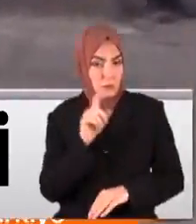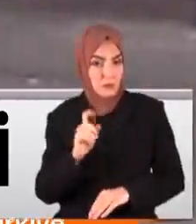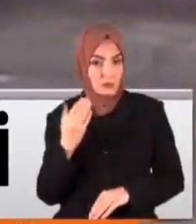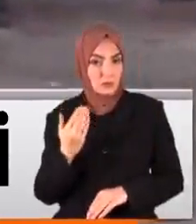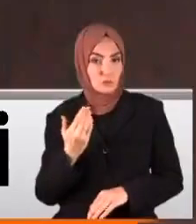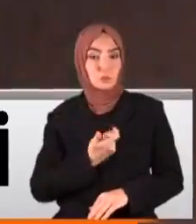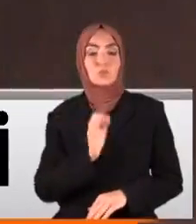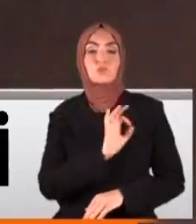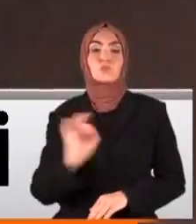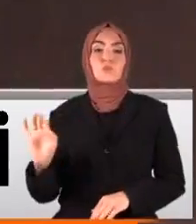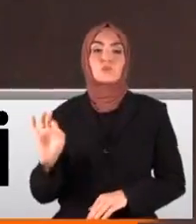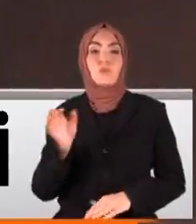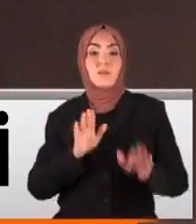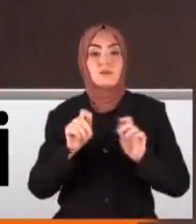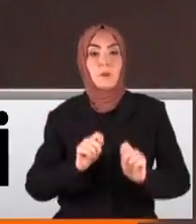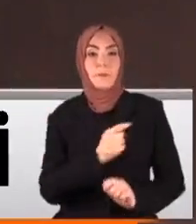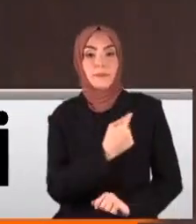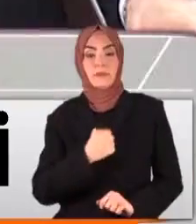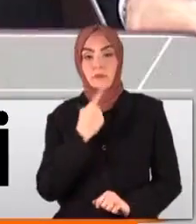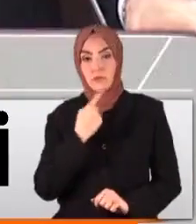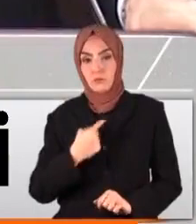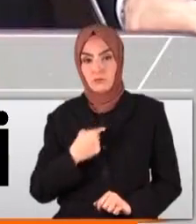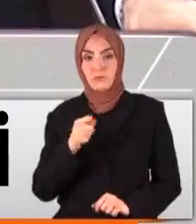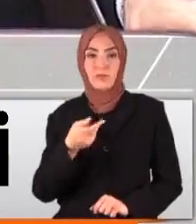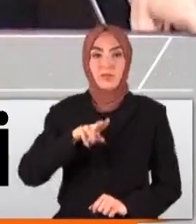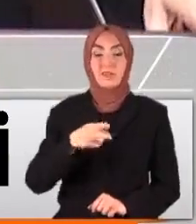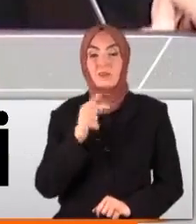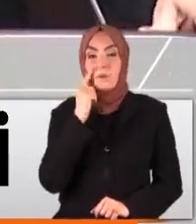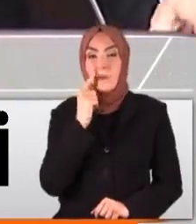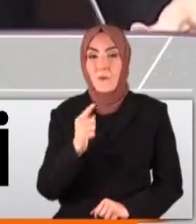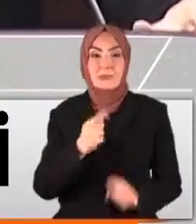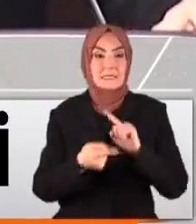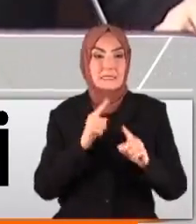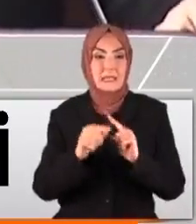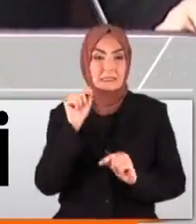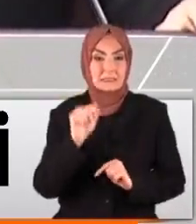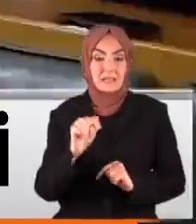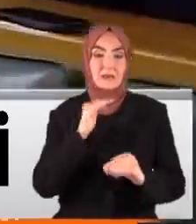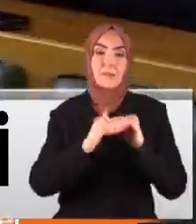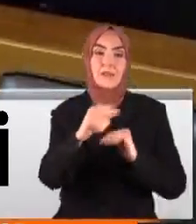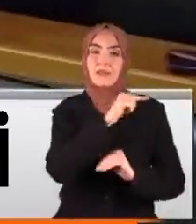içine girin diyorsunuz. Bu bukalemun siyasetini milletimizin takdirine havale ediyoruz.